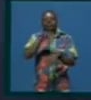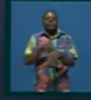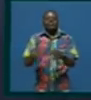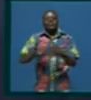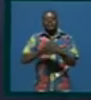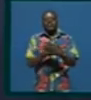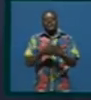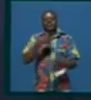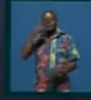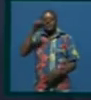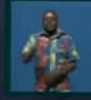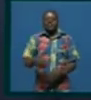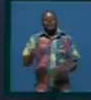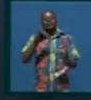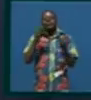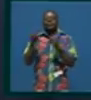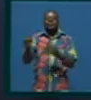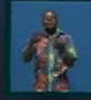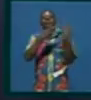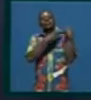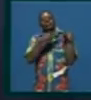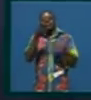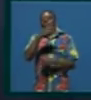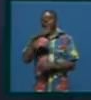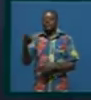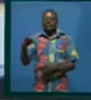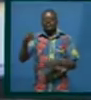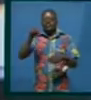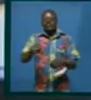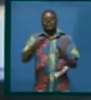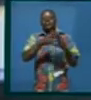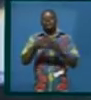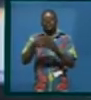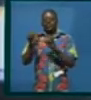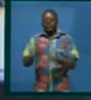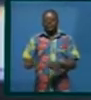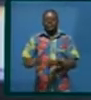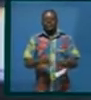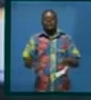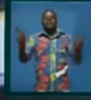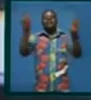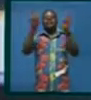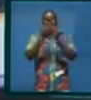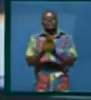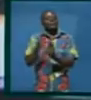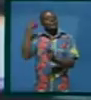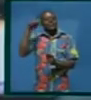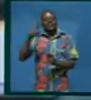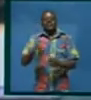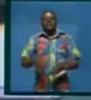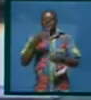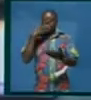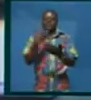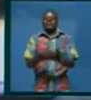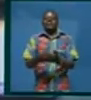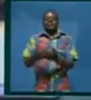pour jouer le rôle que m'a mis de Burkina Faso, que les États-Unis peuvent faire. La rencontre est jugée fructueuse par l'hôte du jour au